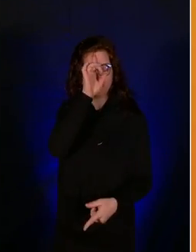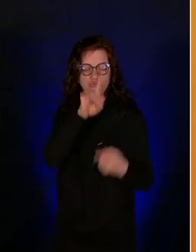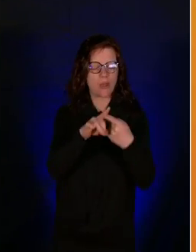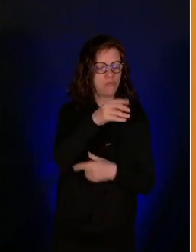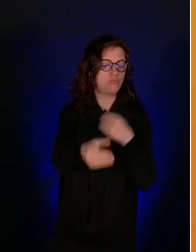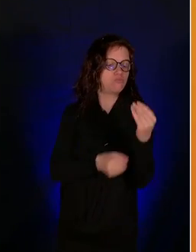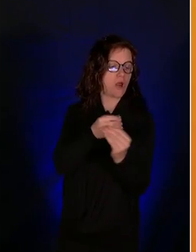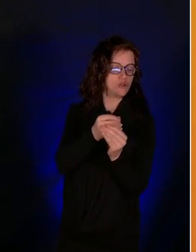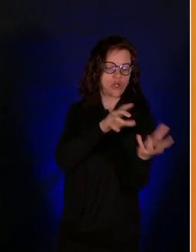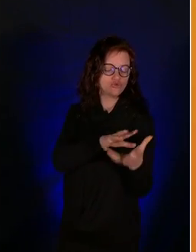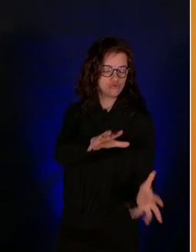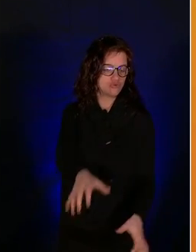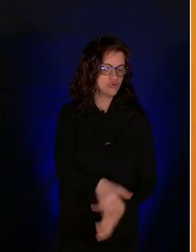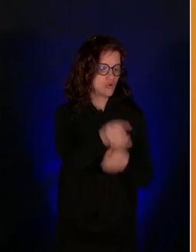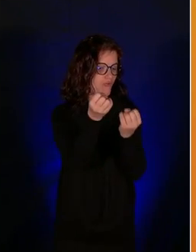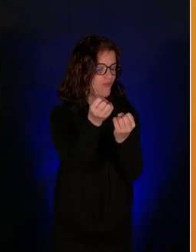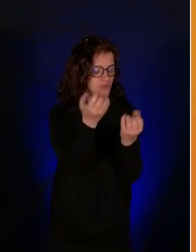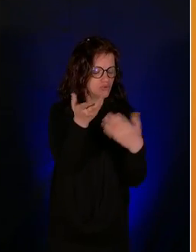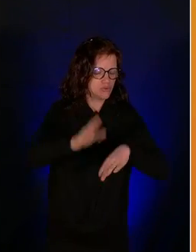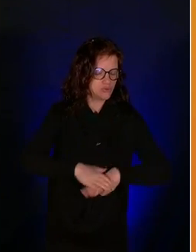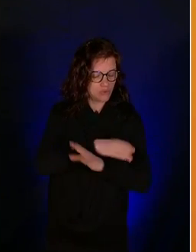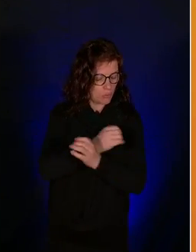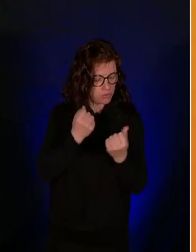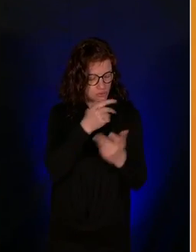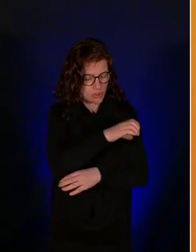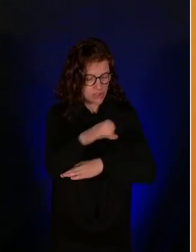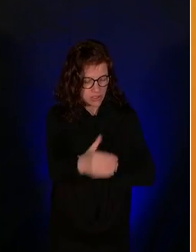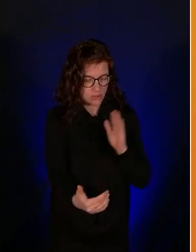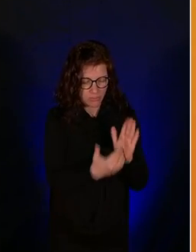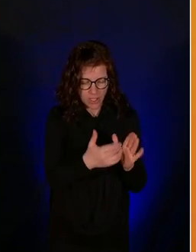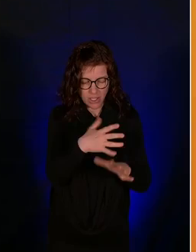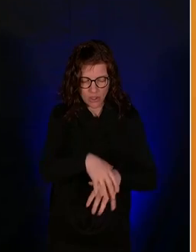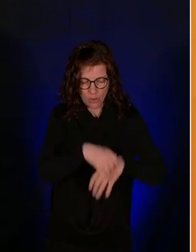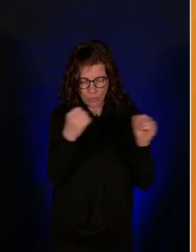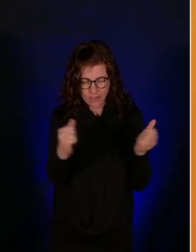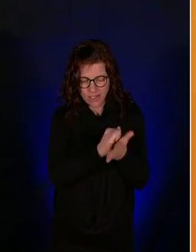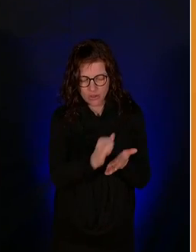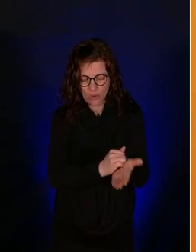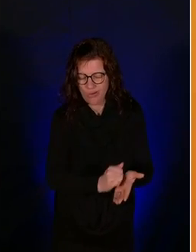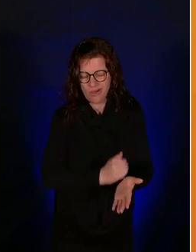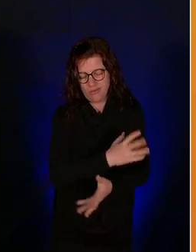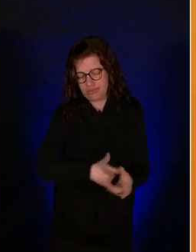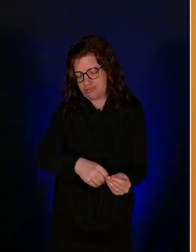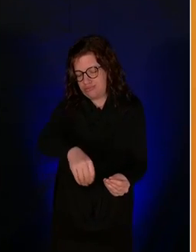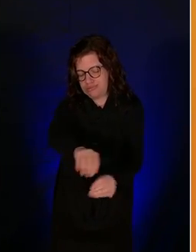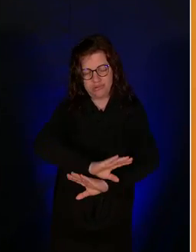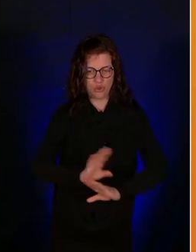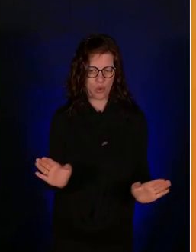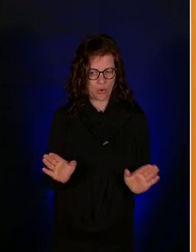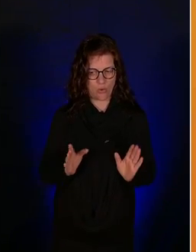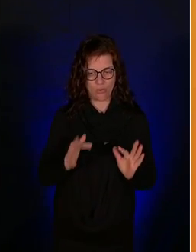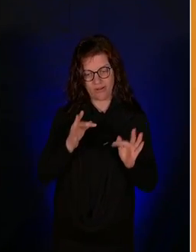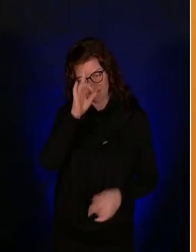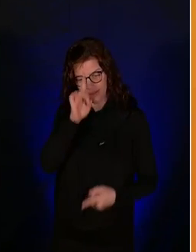planète en détruisant des centaines de milliers d'emplois supplémentaires. Avec une CGT rassemblée sur les orientations de